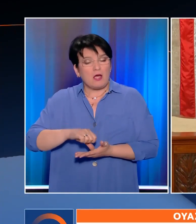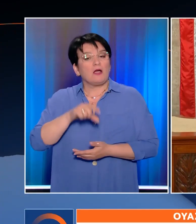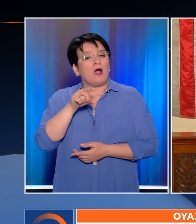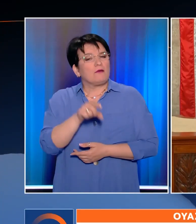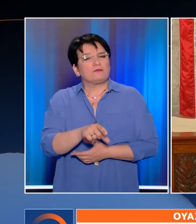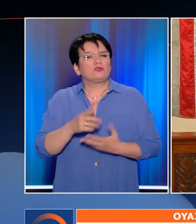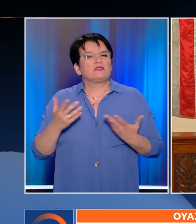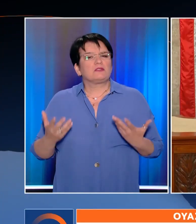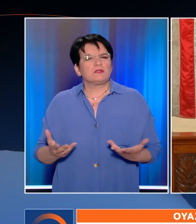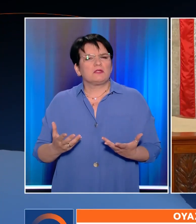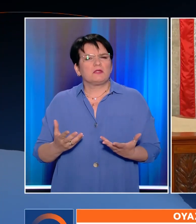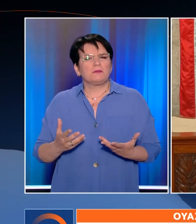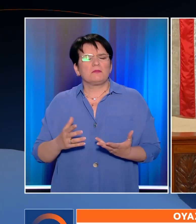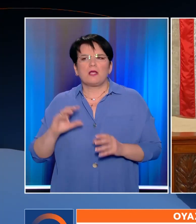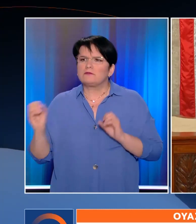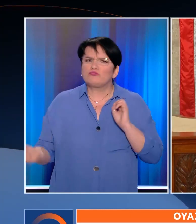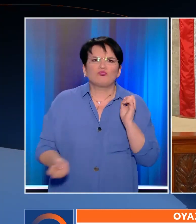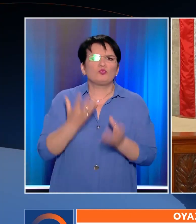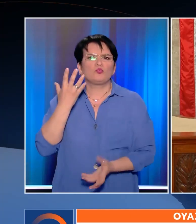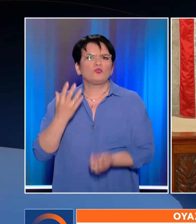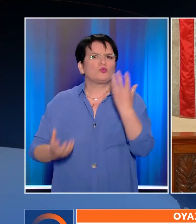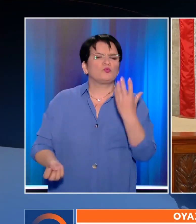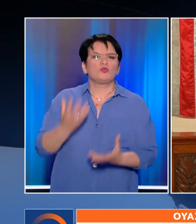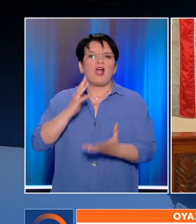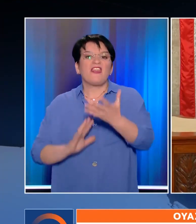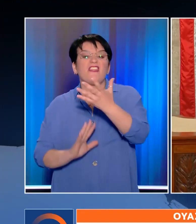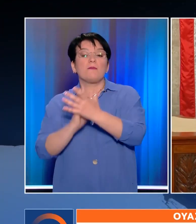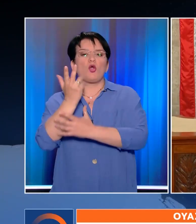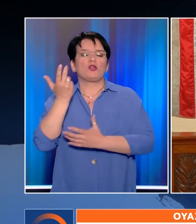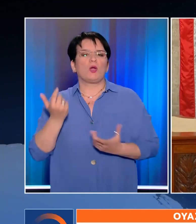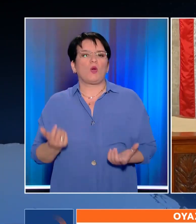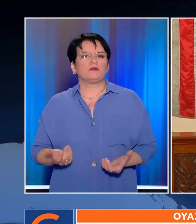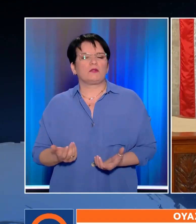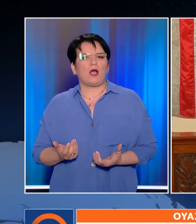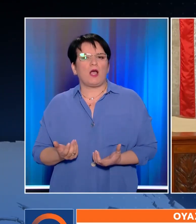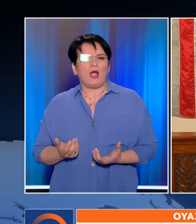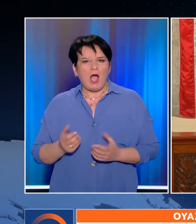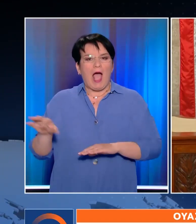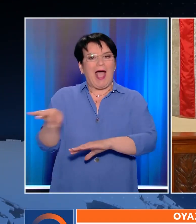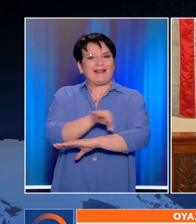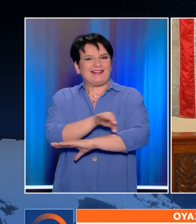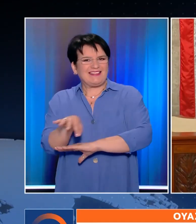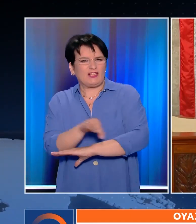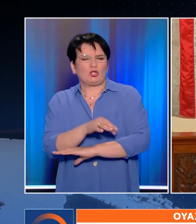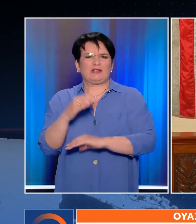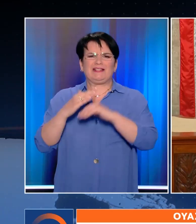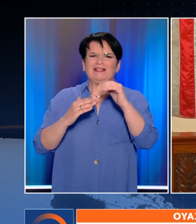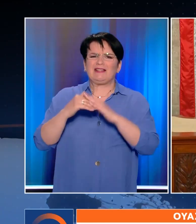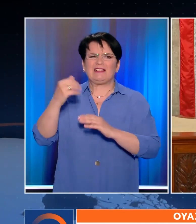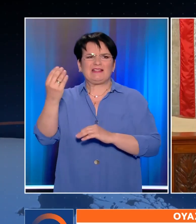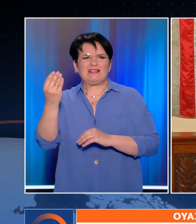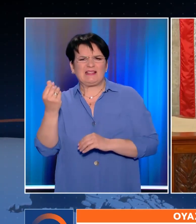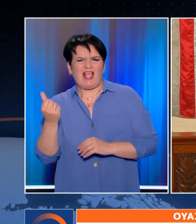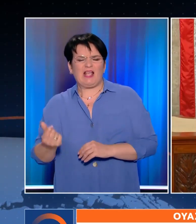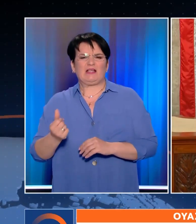προκάλεσε μία έκρηξη δημιουργικότητας. Μία έκρηξη δημιουργικότητας στην αρχιτεκτονική, στην τέχνη,